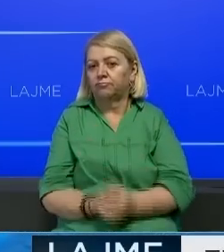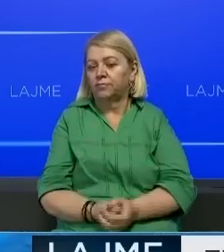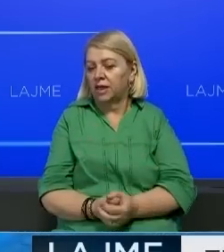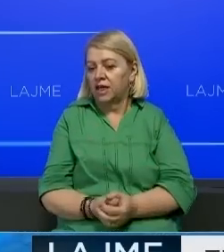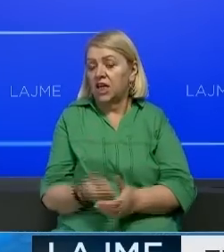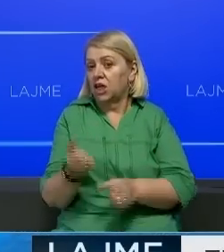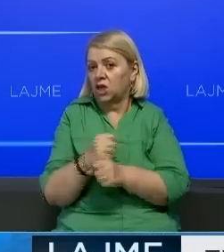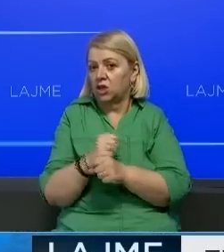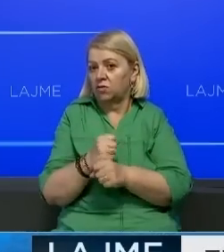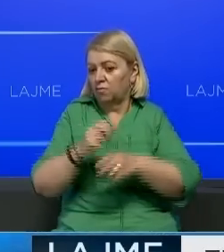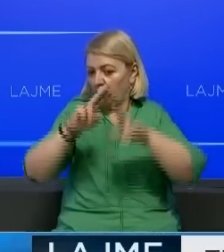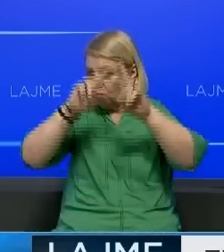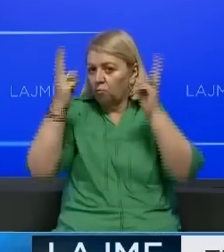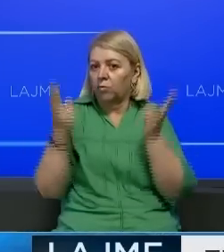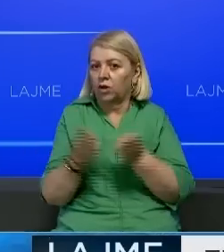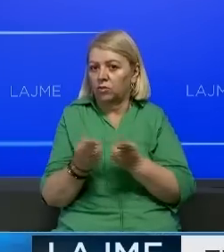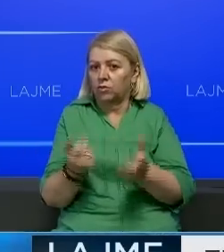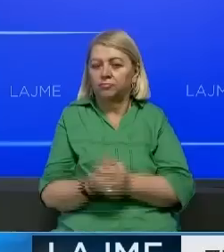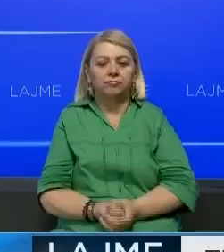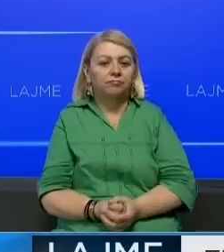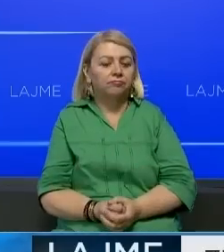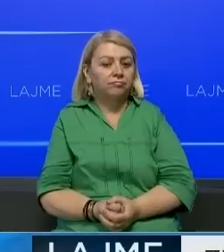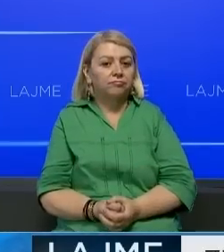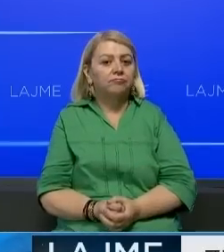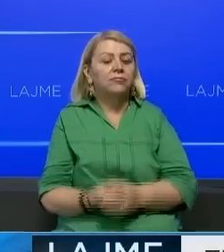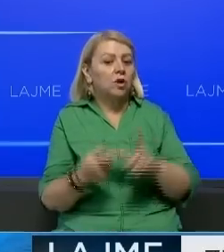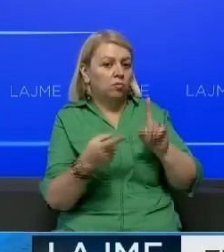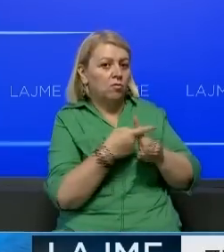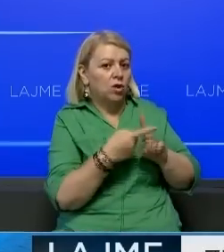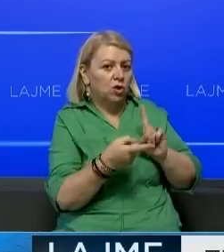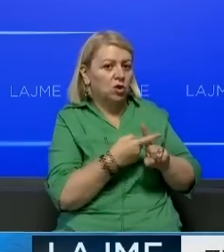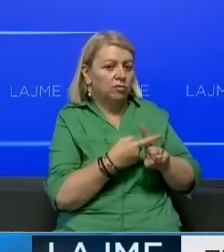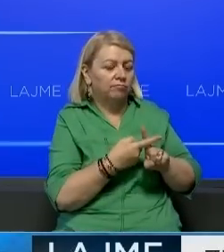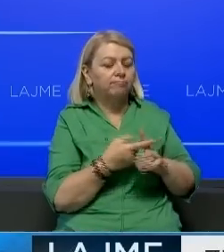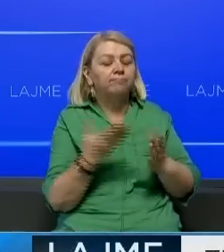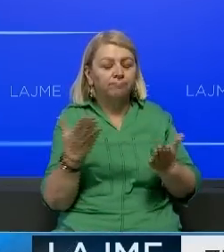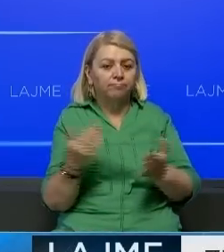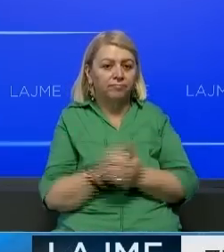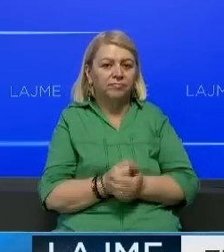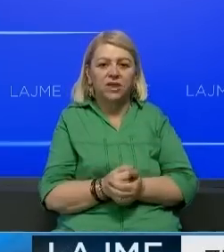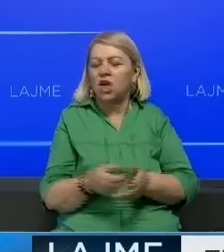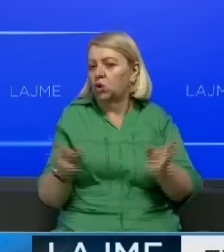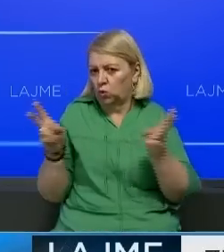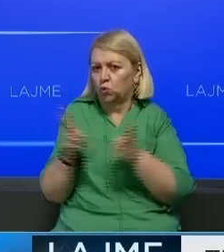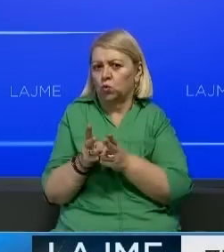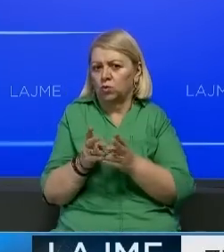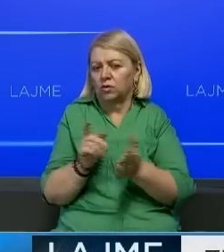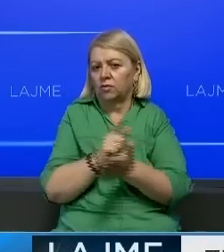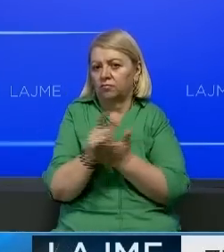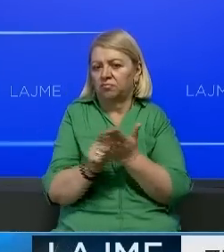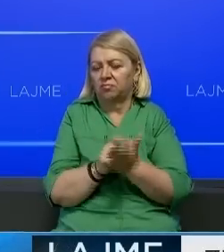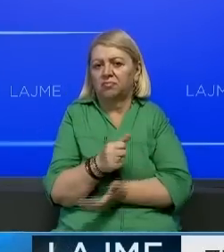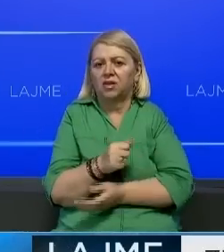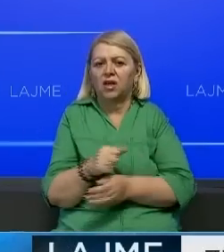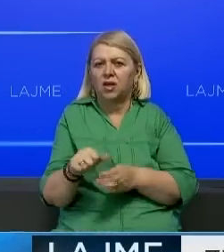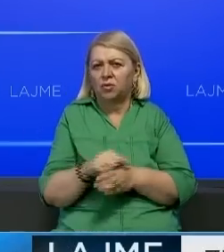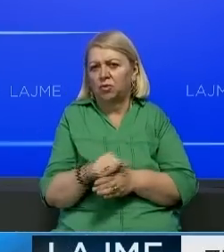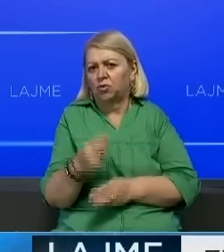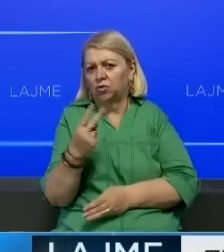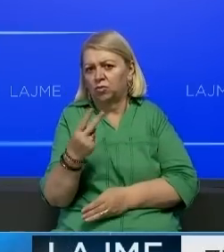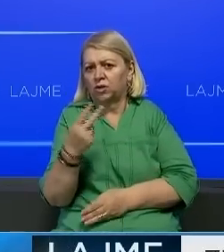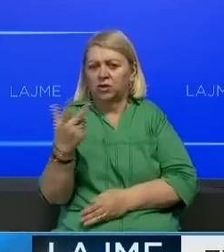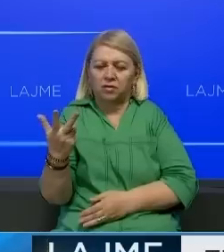krizë botërore, edhe kjo do të ndikoj pozitivisht, por kjo është e përkashme, sepse kjo është gjatë një, dy muaj, dhe një, tre